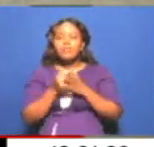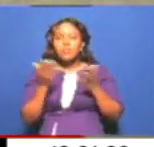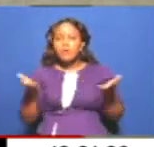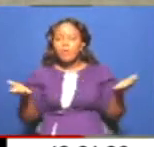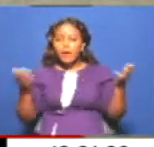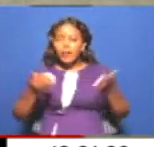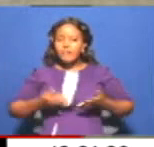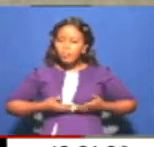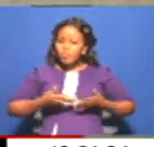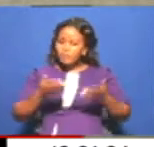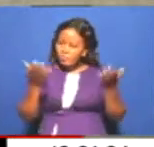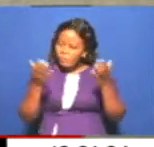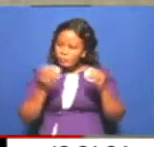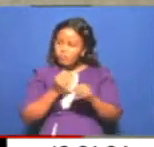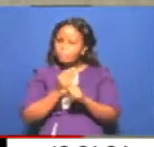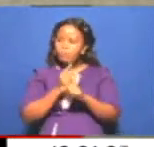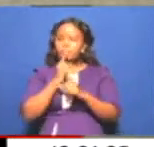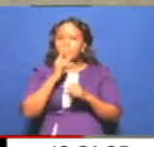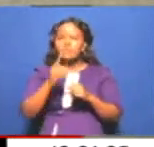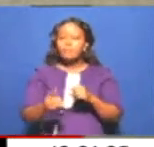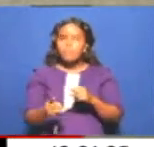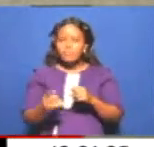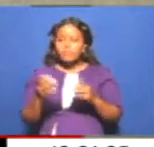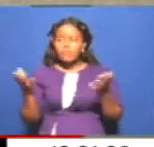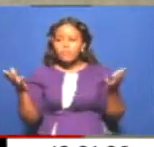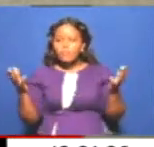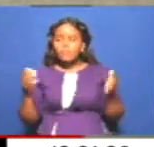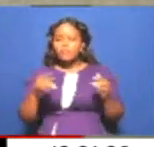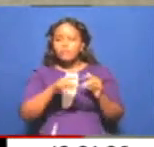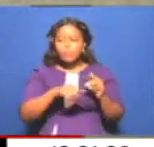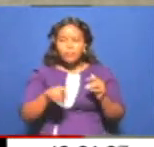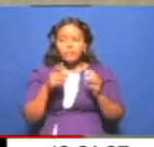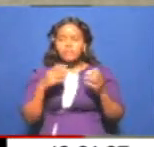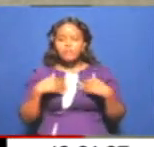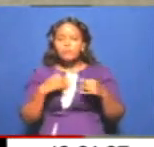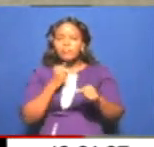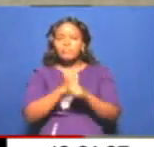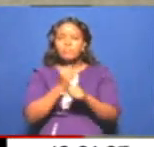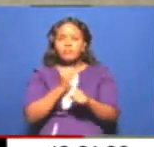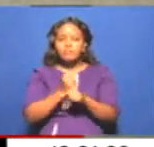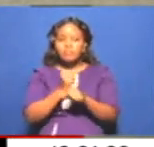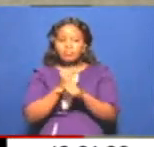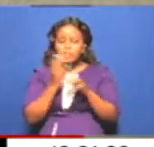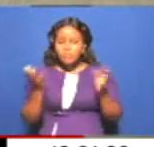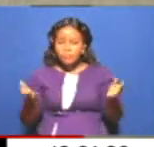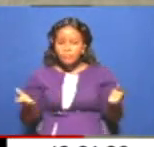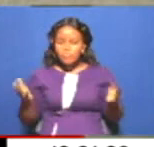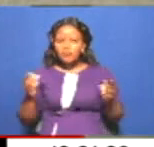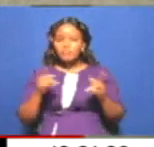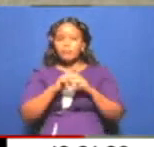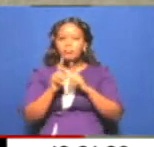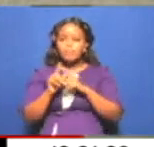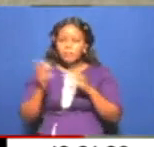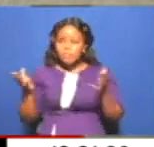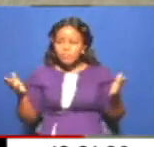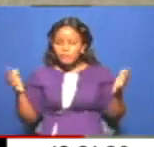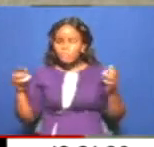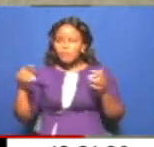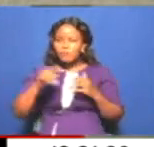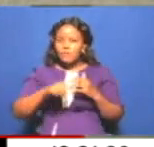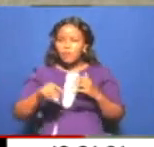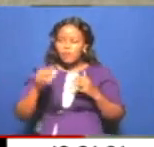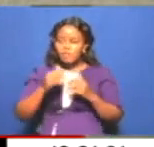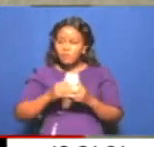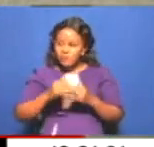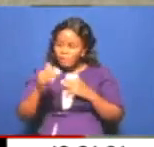wahakikishie kwamba Wakenya tulipatiwa hii kazi na rais, na tumewekwa pamoja kama kamiti, na jukumu letu